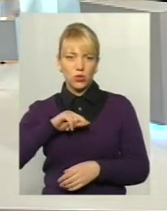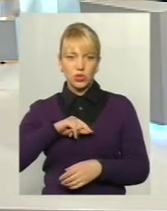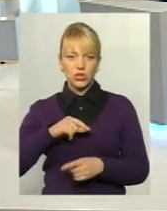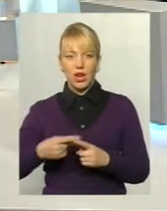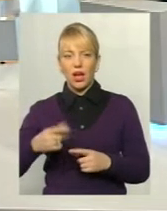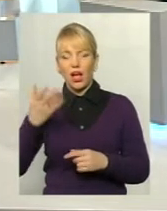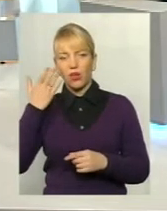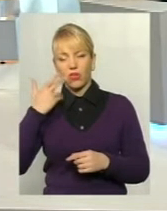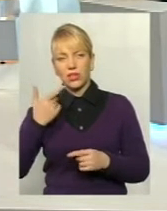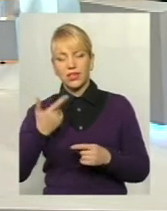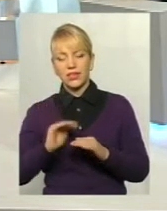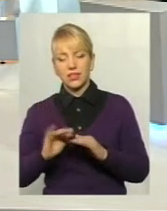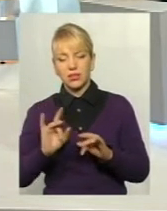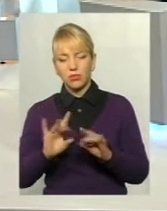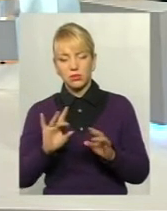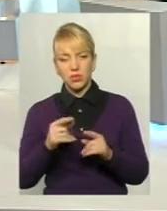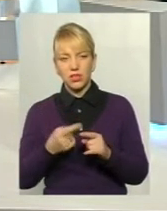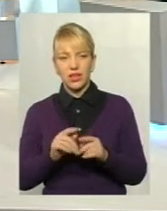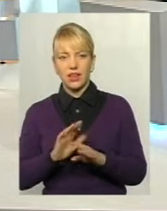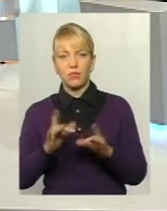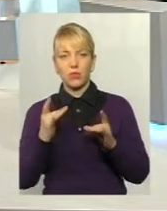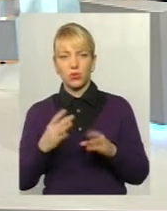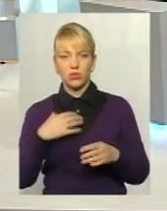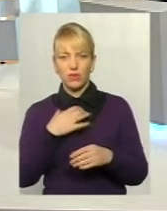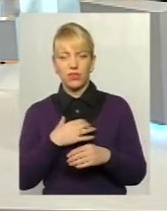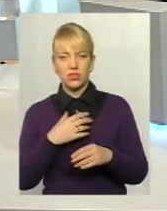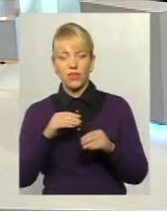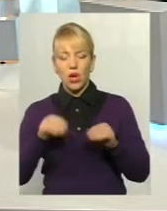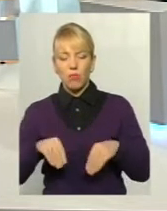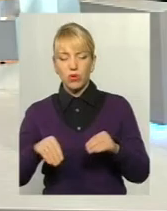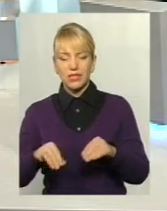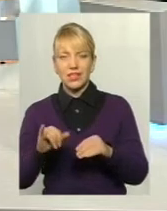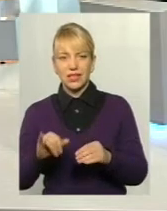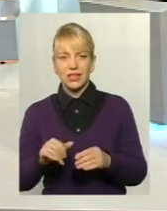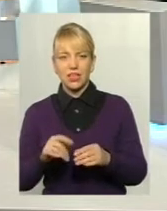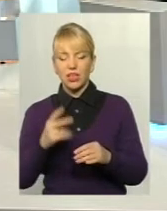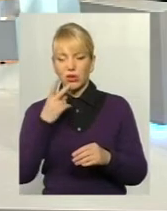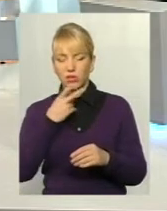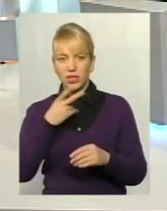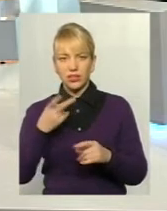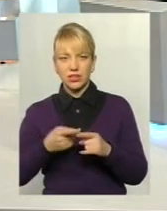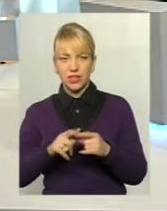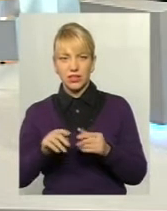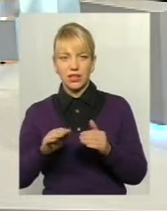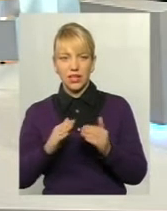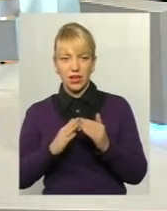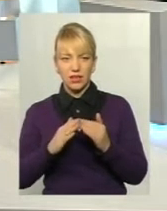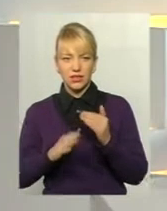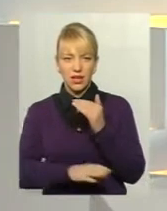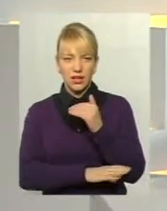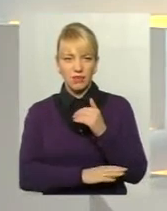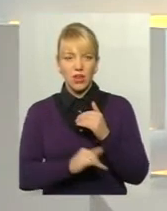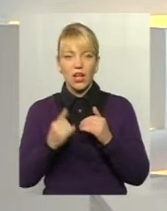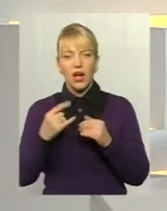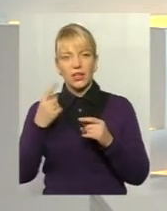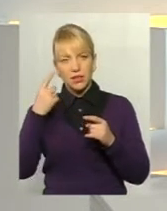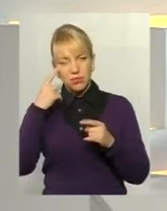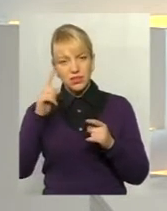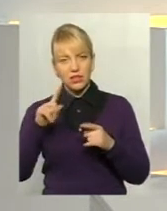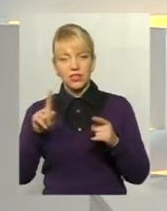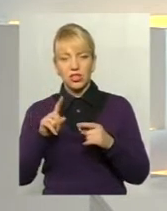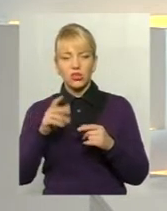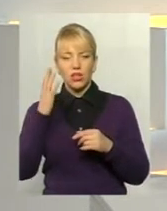дітям говорять, що це не просто важливо посадити і доглянути дерево, а важливо спланувати, що через 2 роки яблуко почне плодоносити,